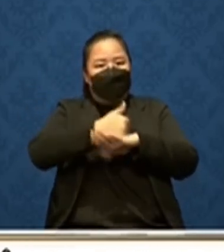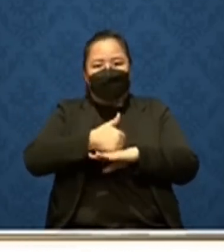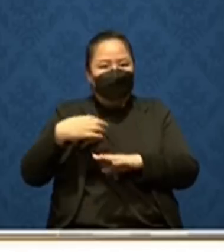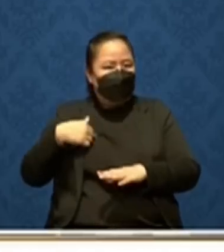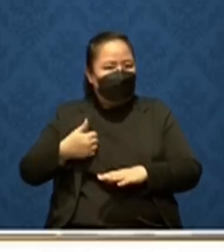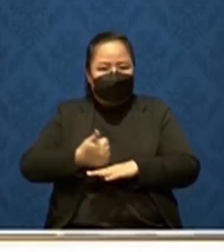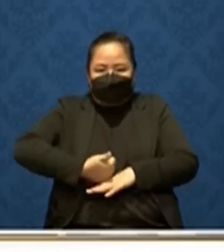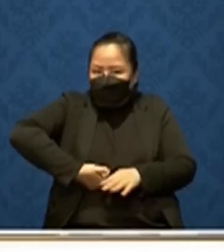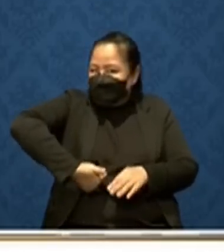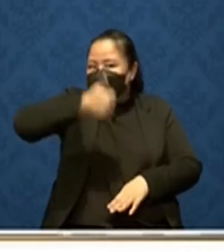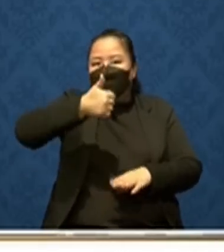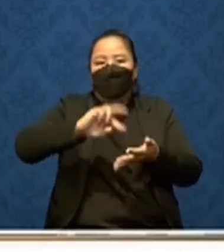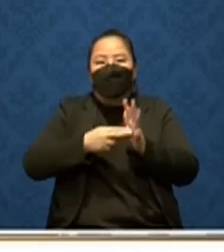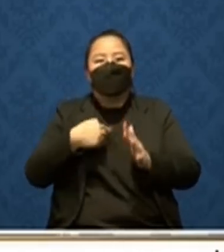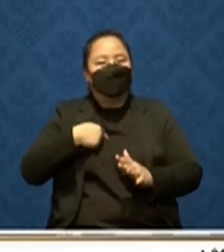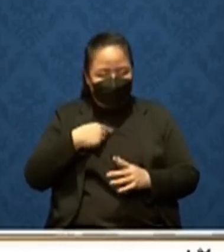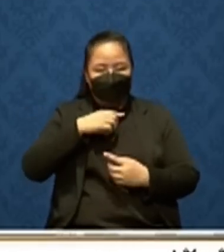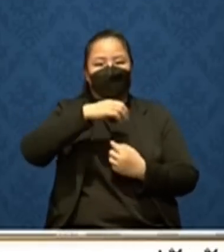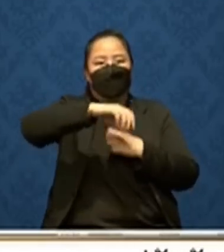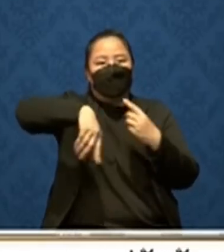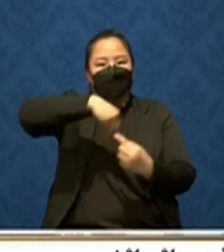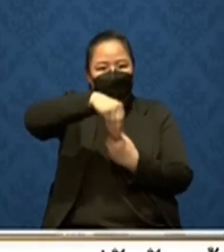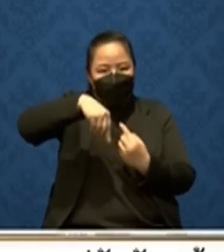ใหญ่ที่สุดสันจะเป็นหัวหน้าทีมเศรษฐกิจ